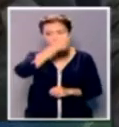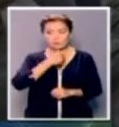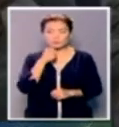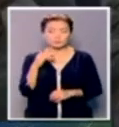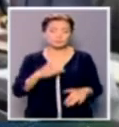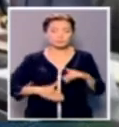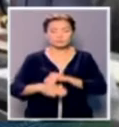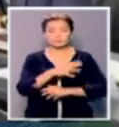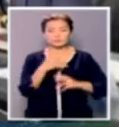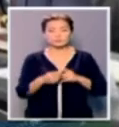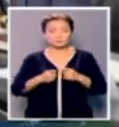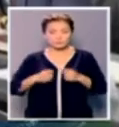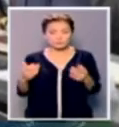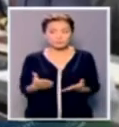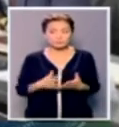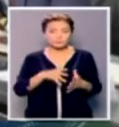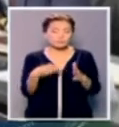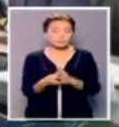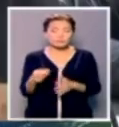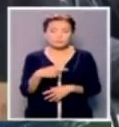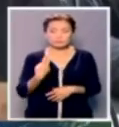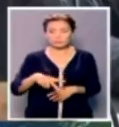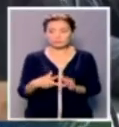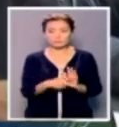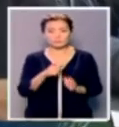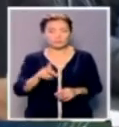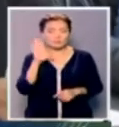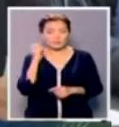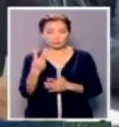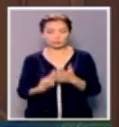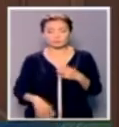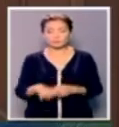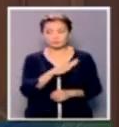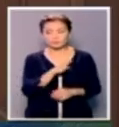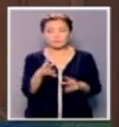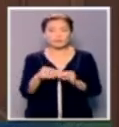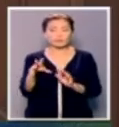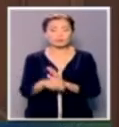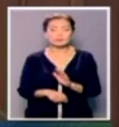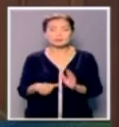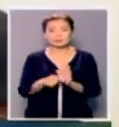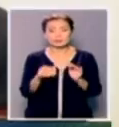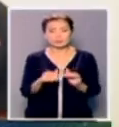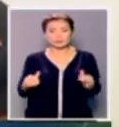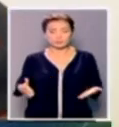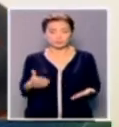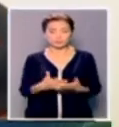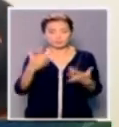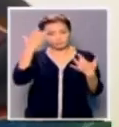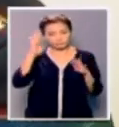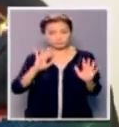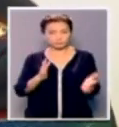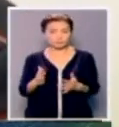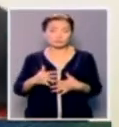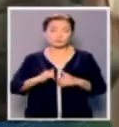шомылу маусымы қорытындыланды. Жыл басынан бері облыста 28 адам суға батып кеткен, оның арасында 6 бала бар. Жазатайым